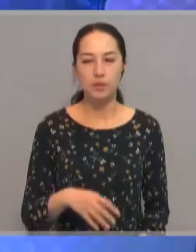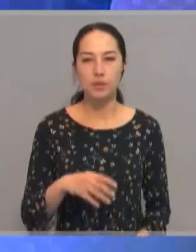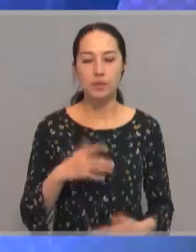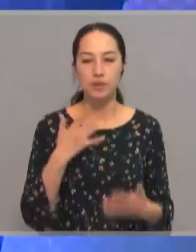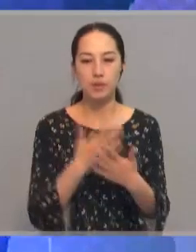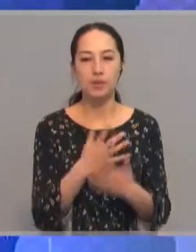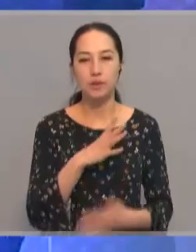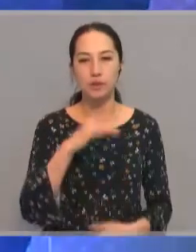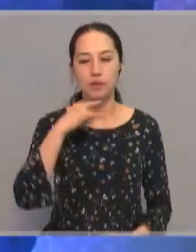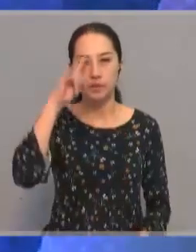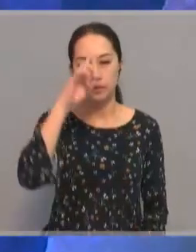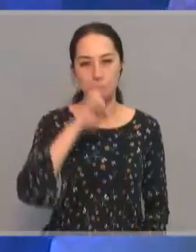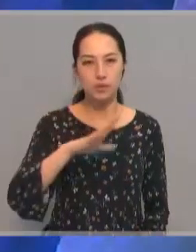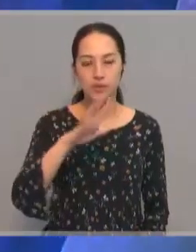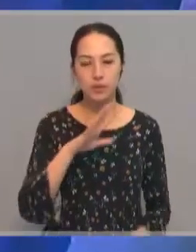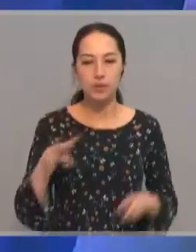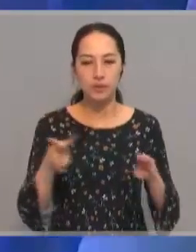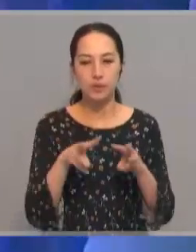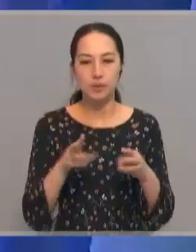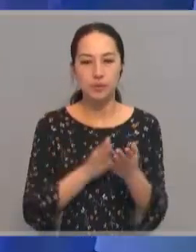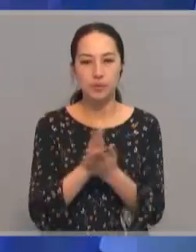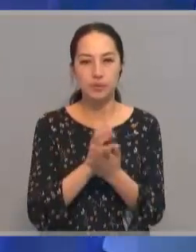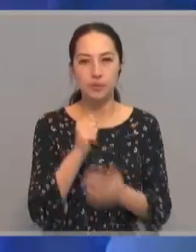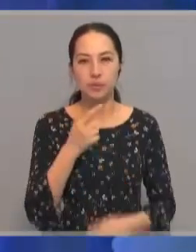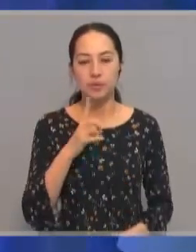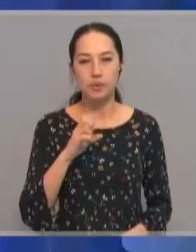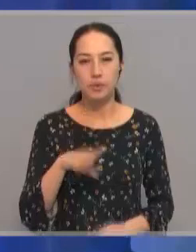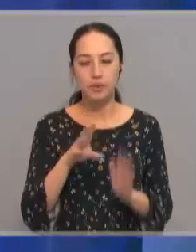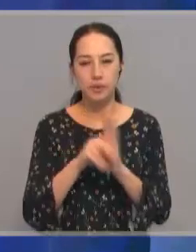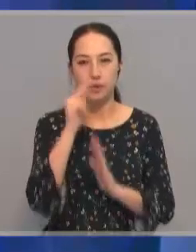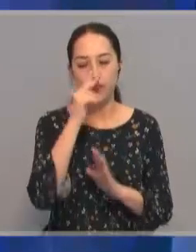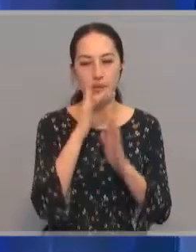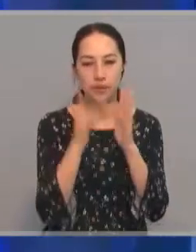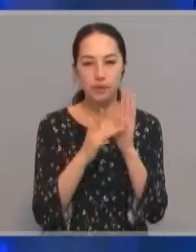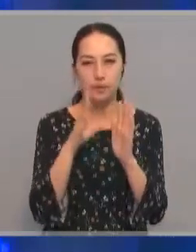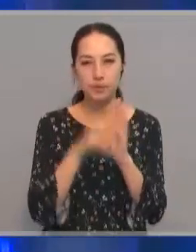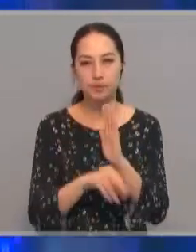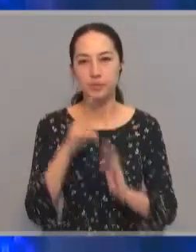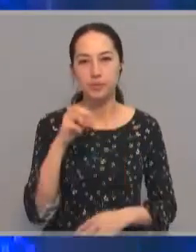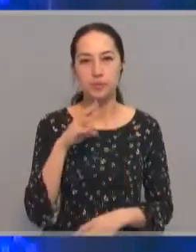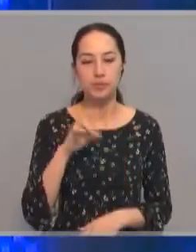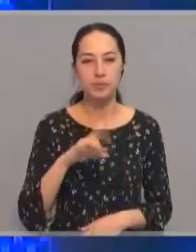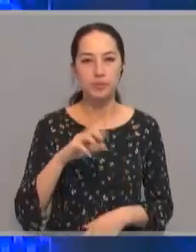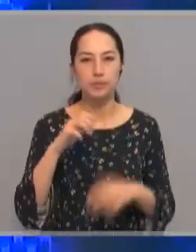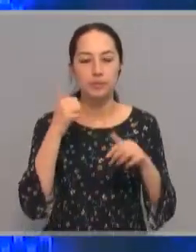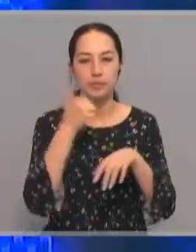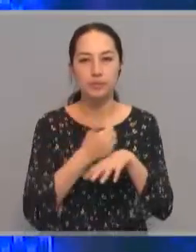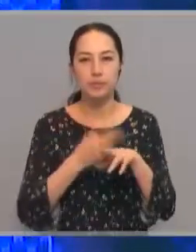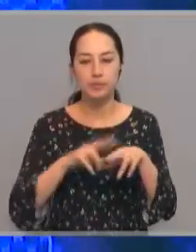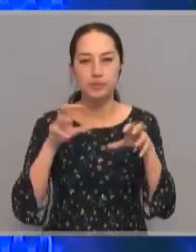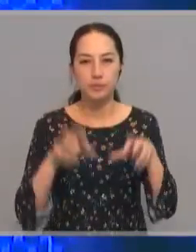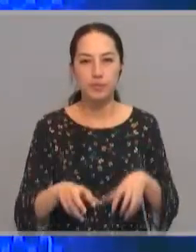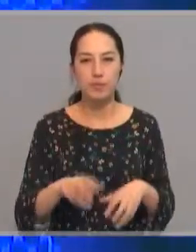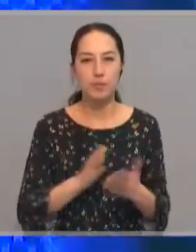Осыған дейін Қазақстан Республикасы мемлекеттік қызмет істері агенттігінің Шымкент қаласы бойынша департамент басшысының орынбасары қызметін атқарып